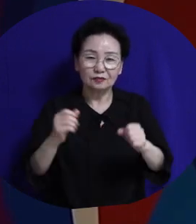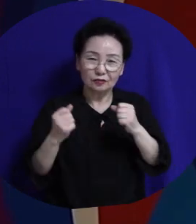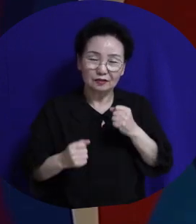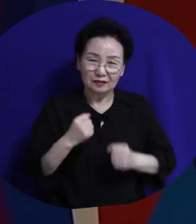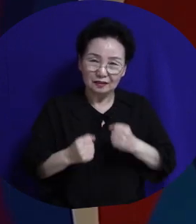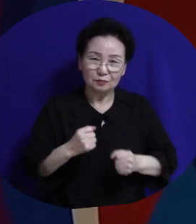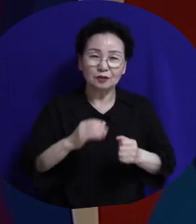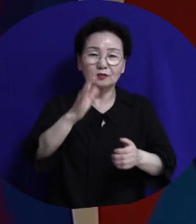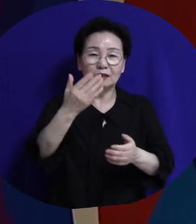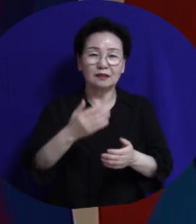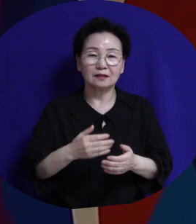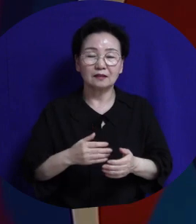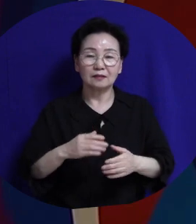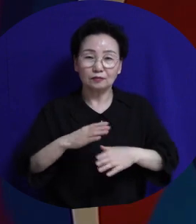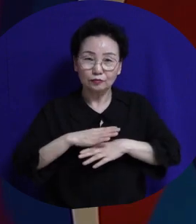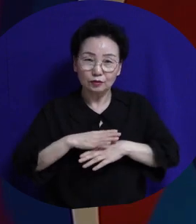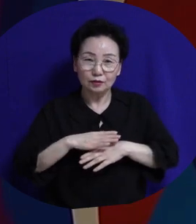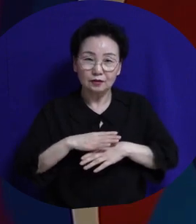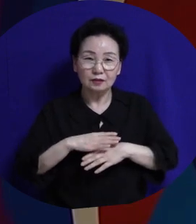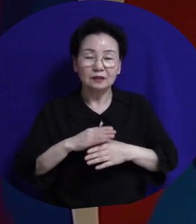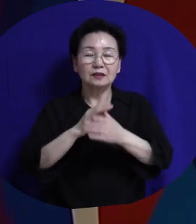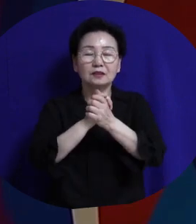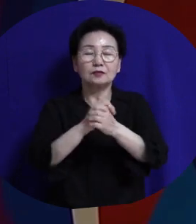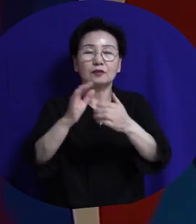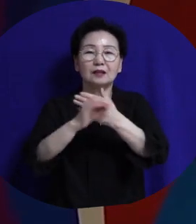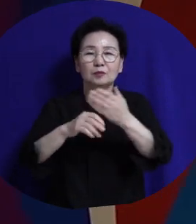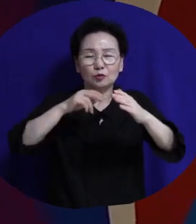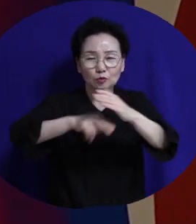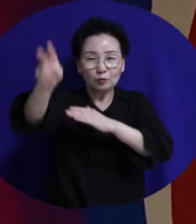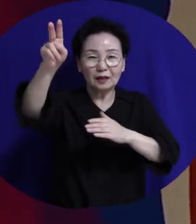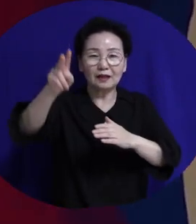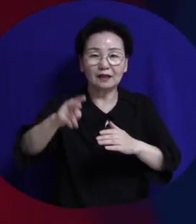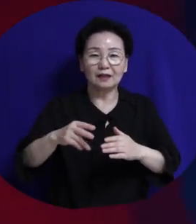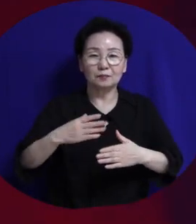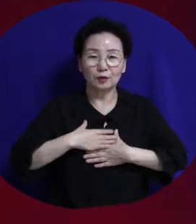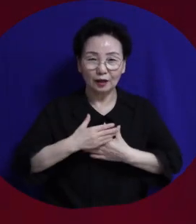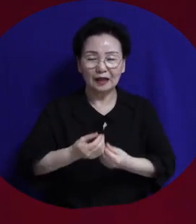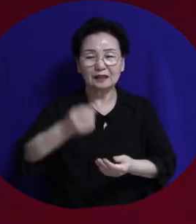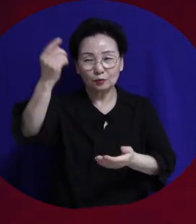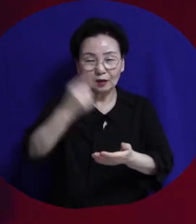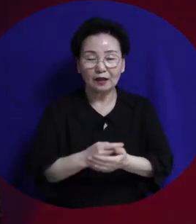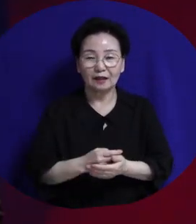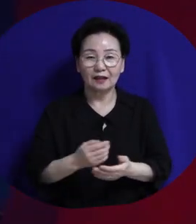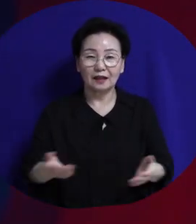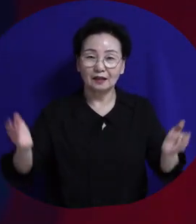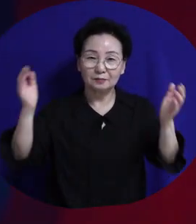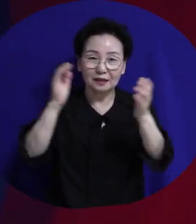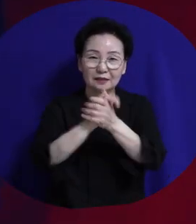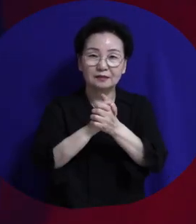거예요. 두려움은 여러분요, 기도하면 도망가게 돼 있다고 평안에 오게 돼 있는 거예요. 두려움은 도망가.